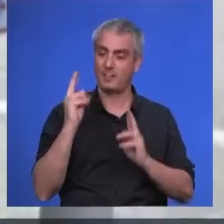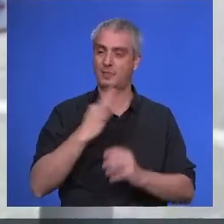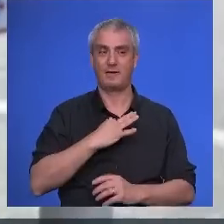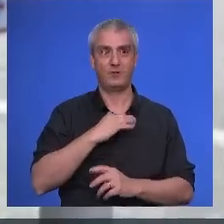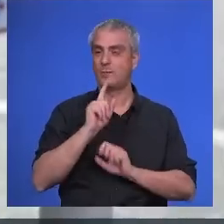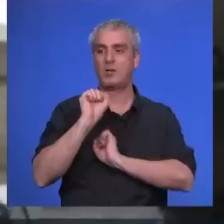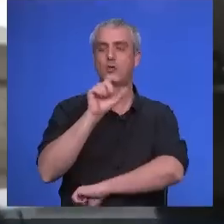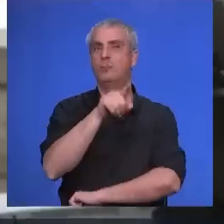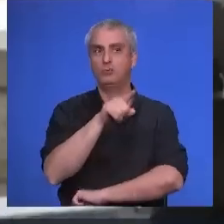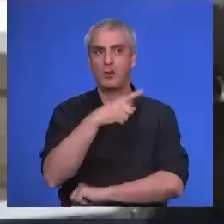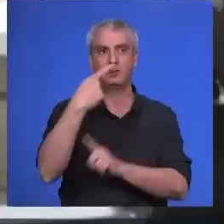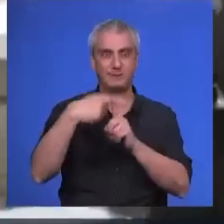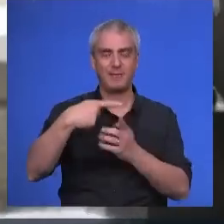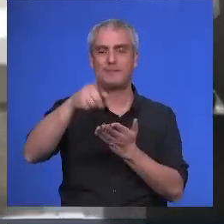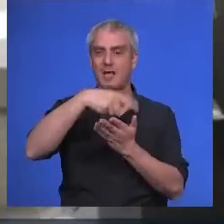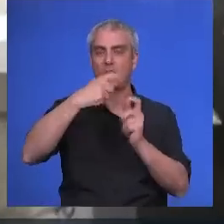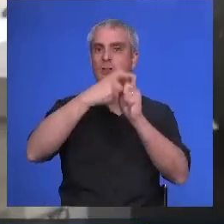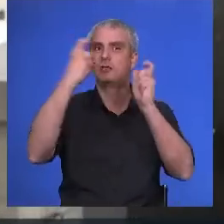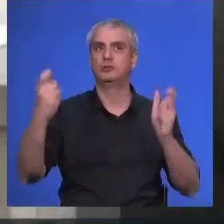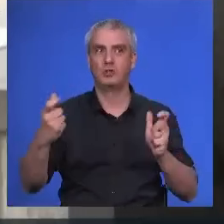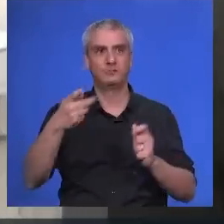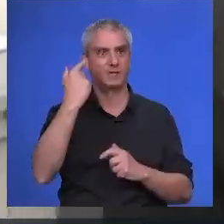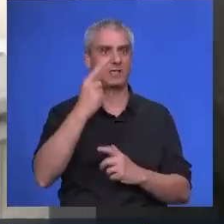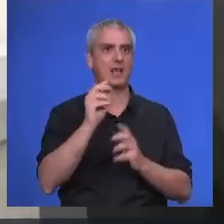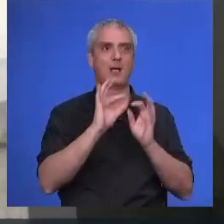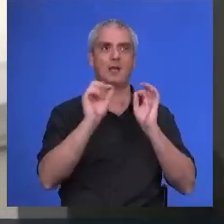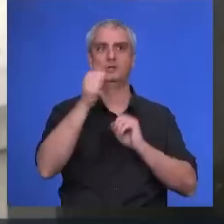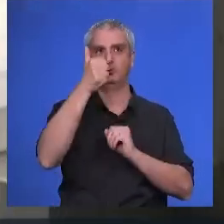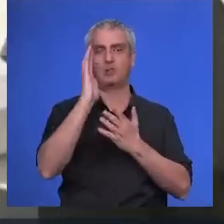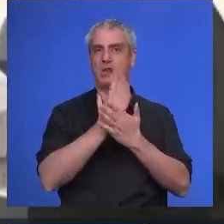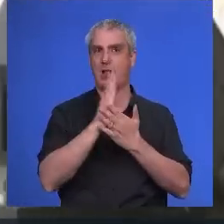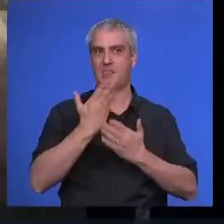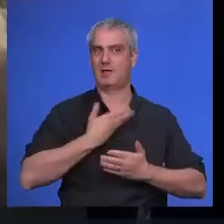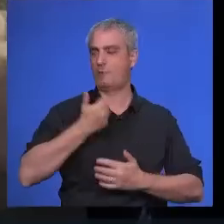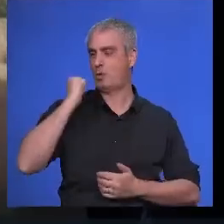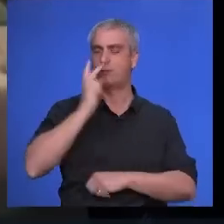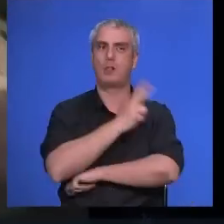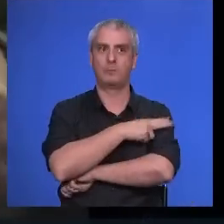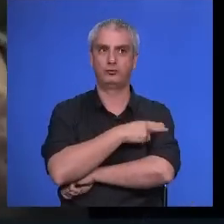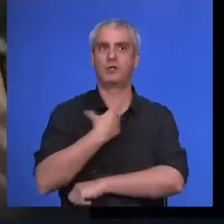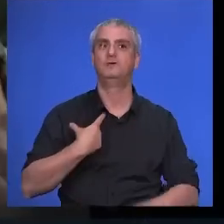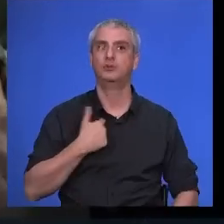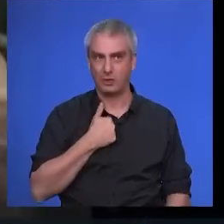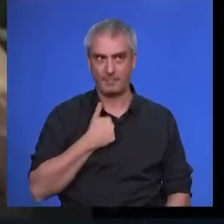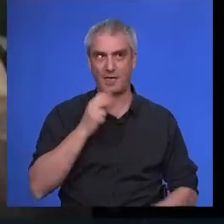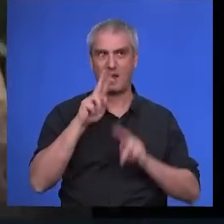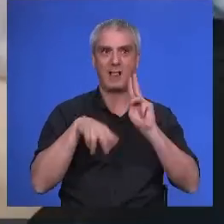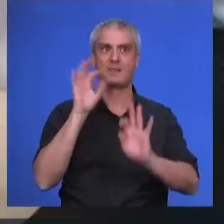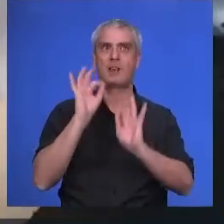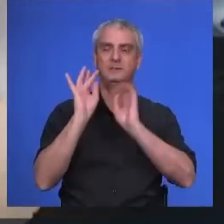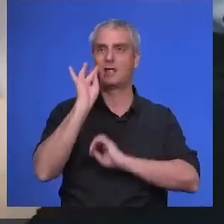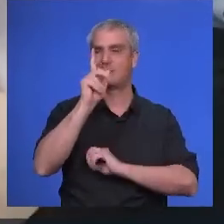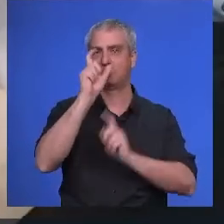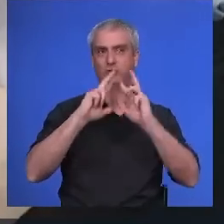בצמתים, בכיכרות, בגשרים. זאת הייתה הסנונית הראשונה להחלטה שקיבלו אמש במשטרה ובשבק לטפל בהסתה נגד אישי ציבור